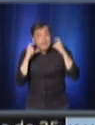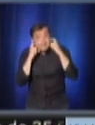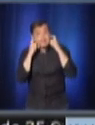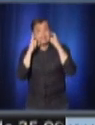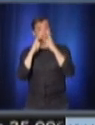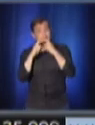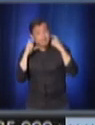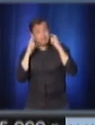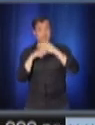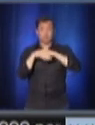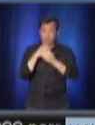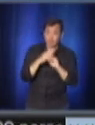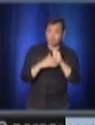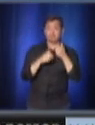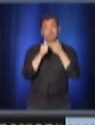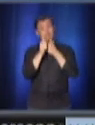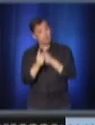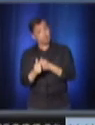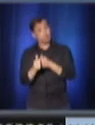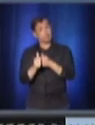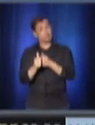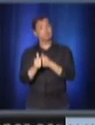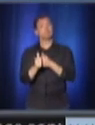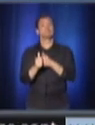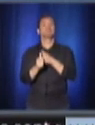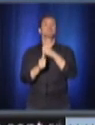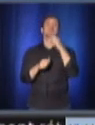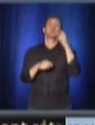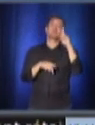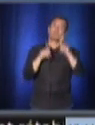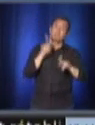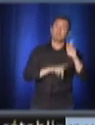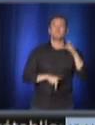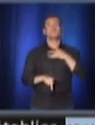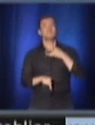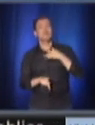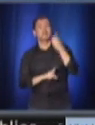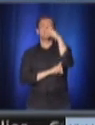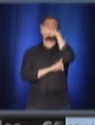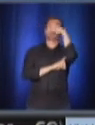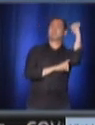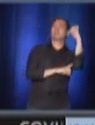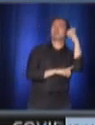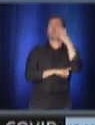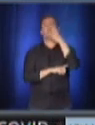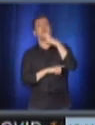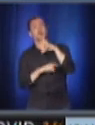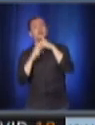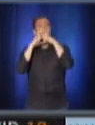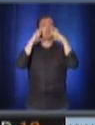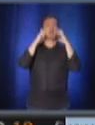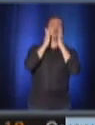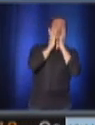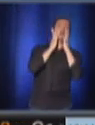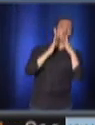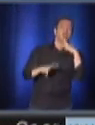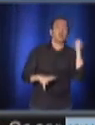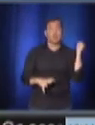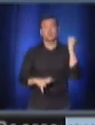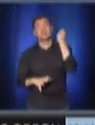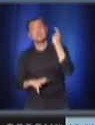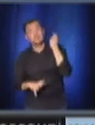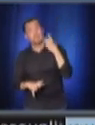n'est pas porté par chacun et chacune. Je comprends le sentiment que les gens ont parce que c'est l'été, mais moi,